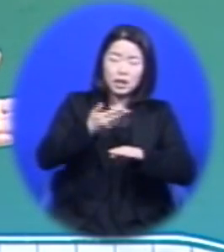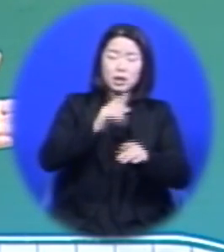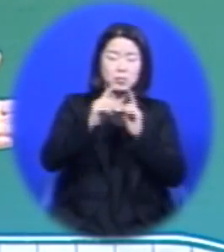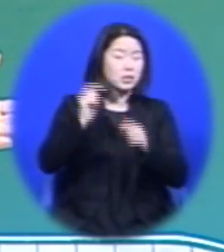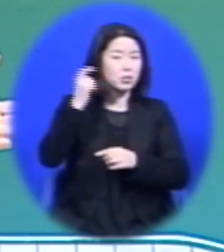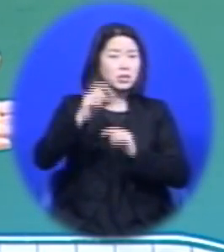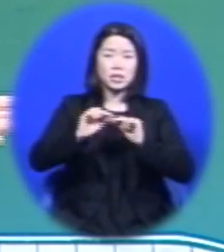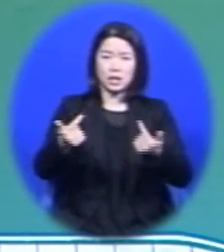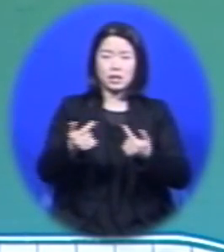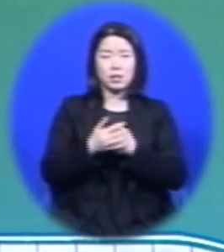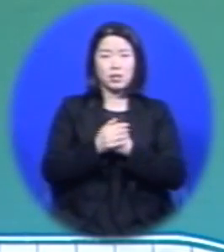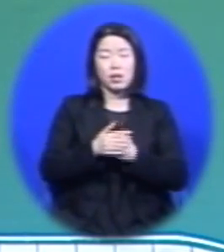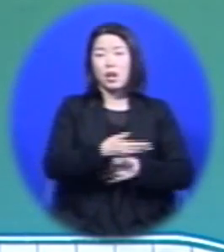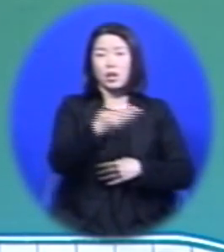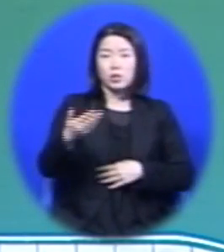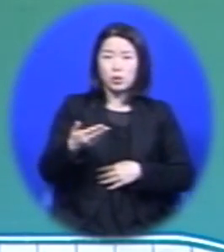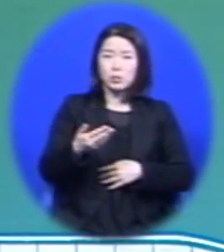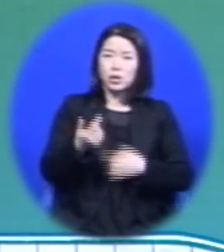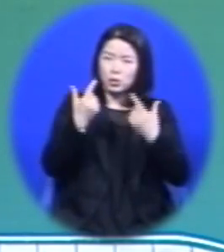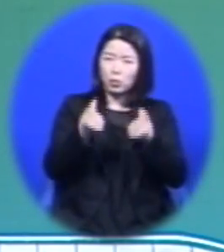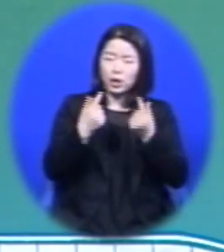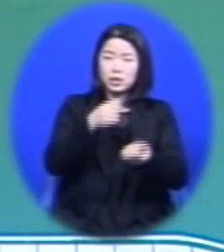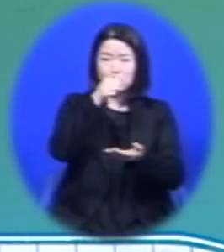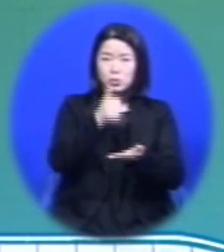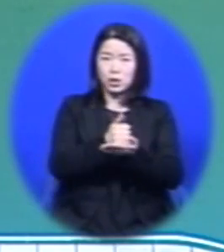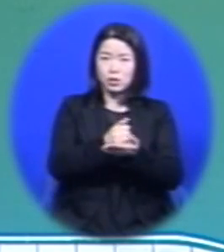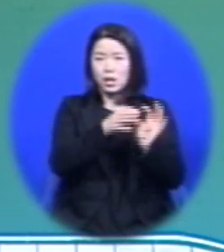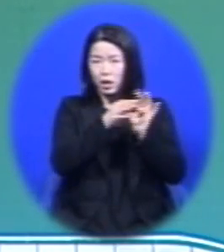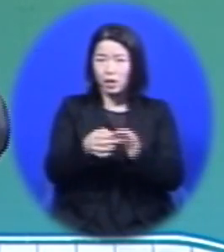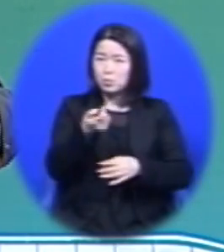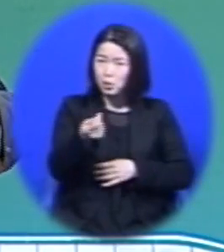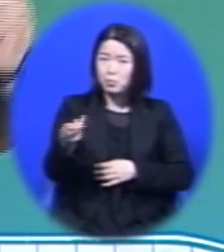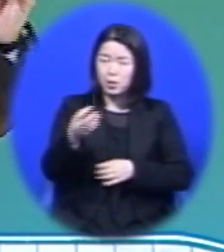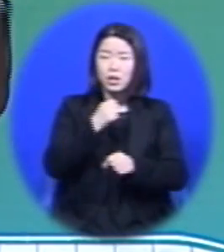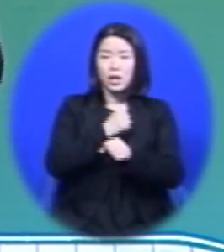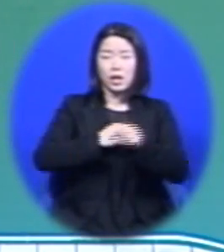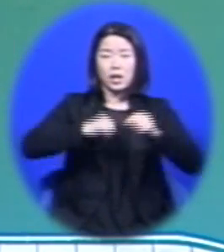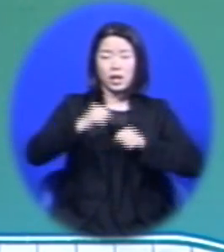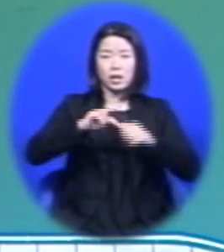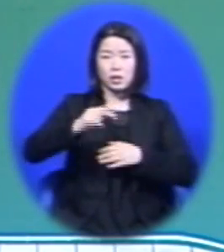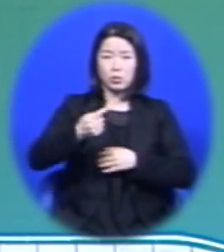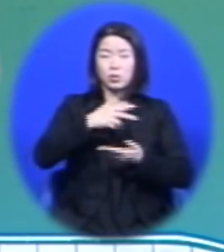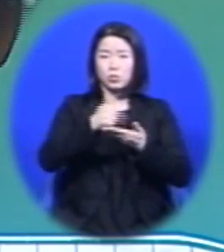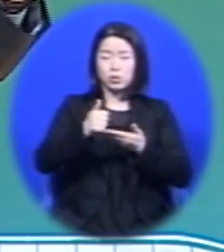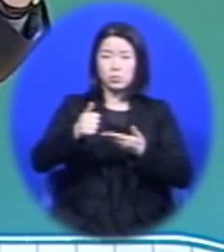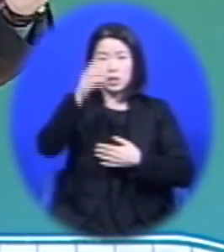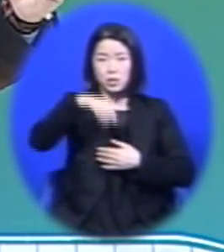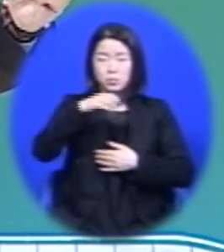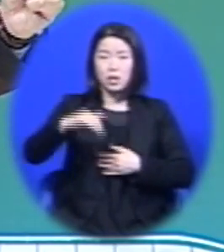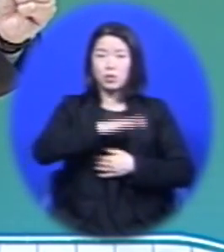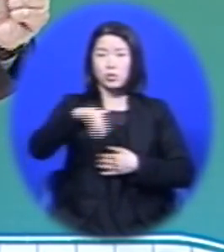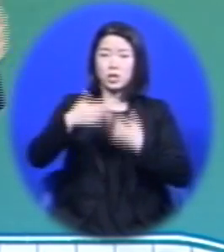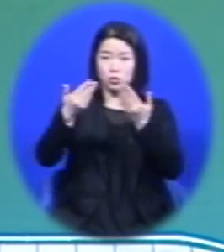않습니다. 여러분이 아무리 똑같은 죄를 여러 번 지었다 하더라도 주님이 십자가를 우리에게 주신